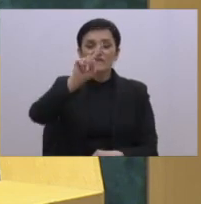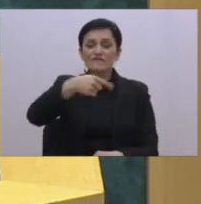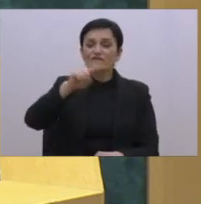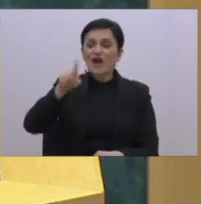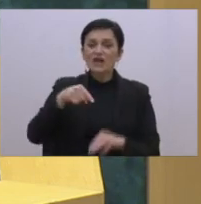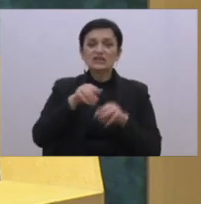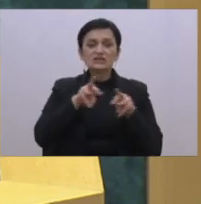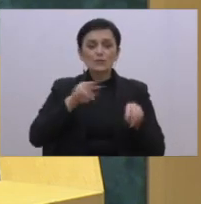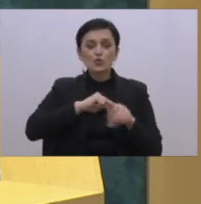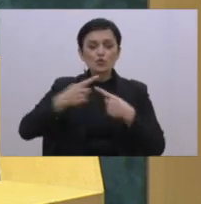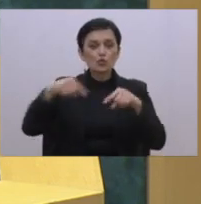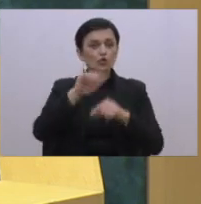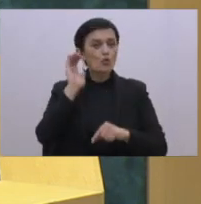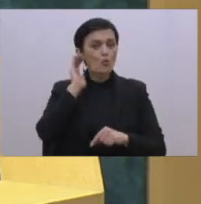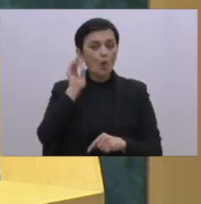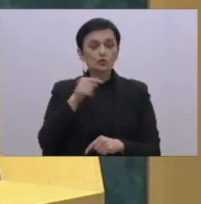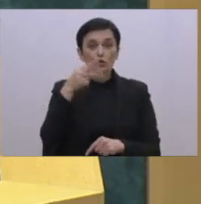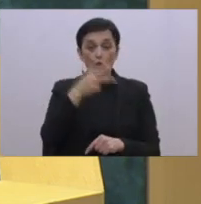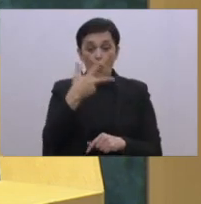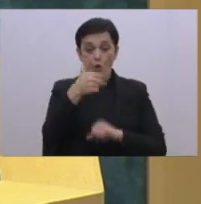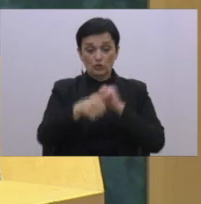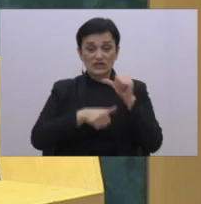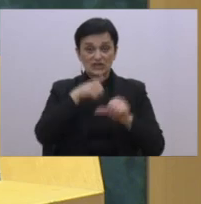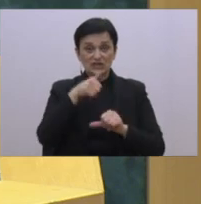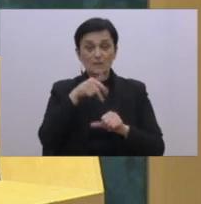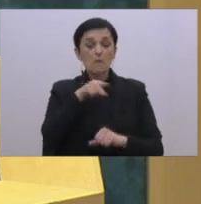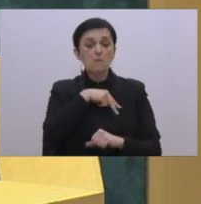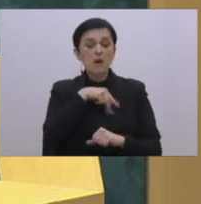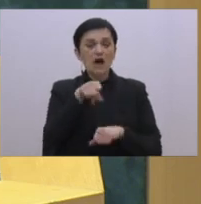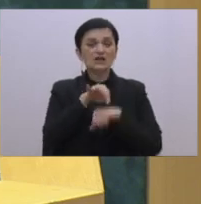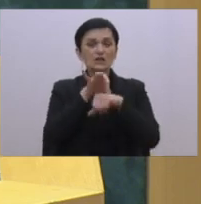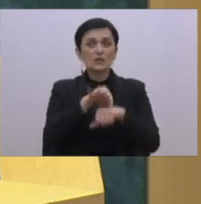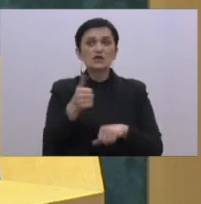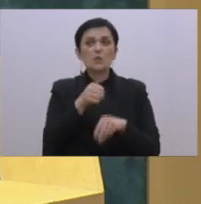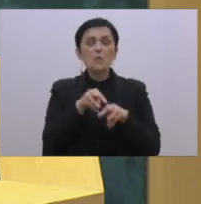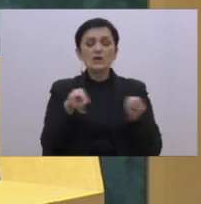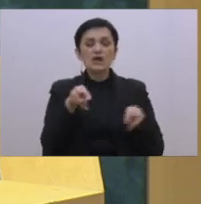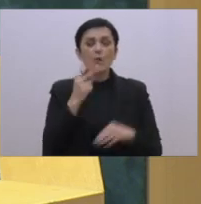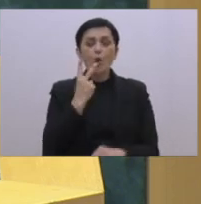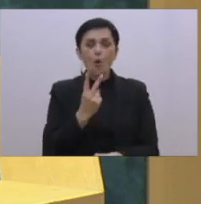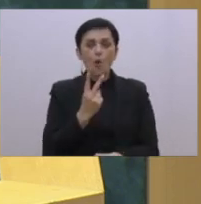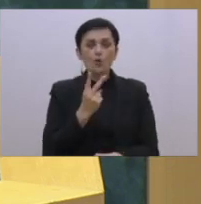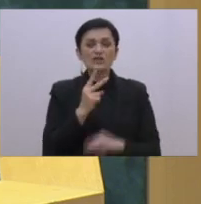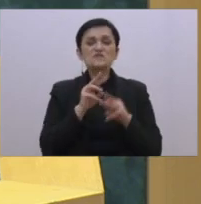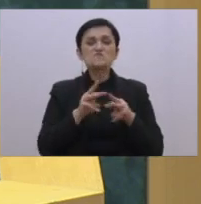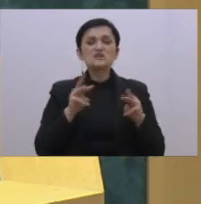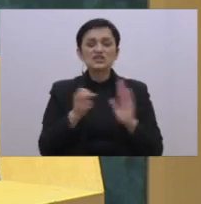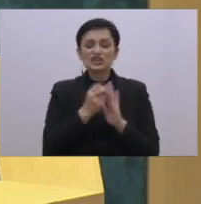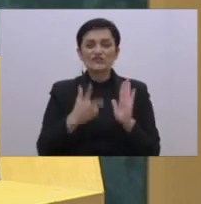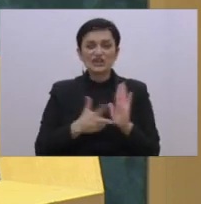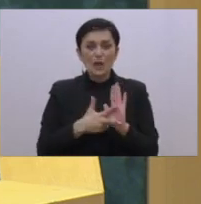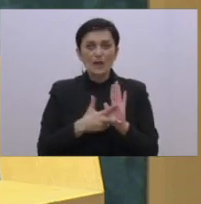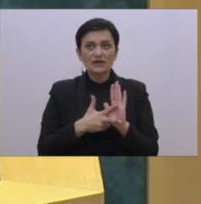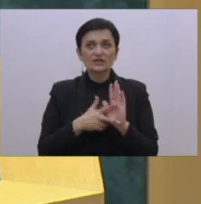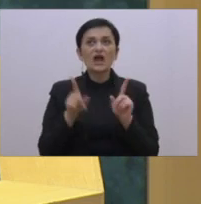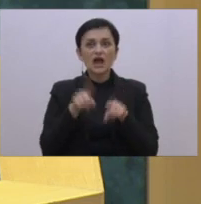უწყებების მოსმენა. კერძოდ, 2023 წელს პარლამენტში გამართა პრემიერ-მინისტრის 2, მინისტრების 18